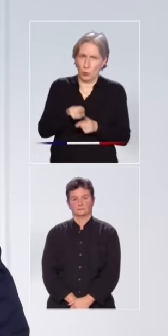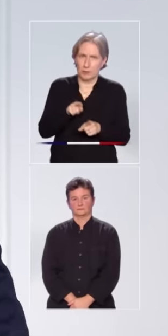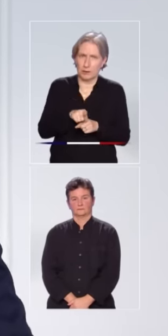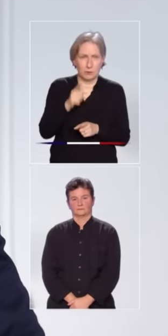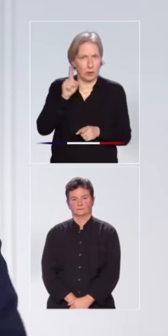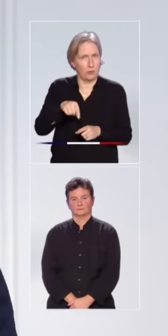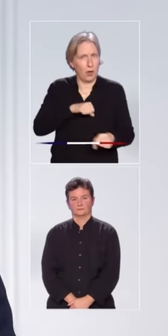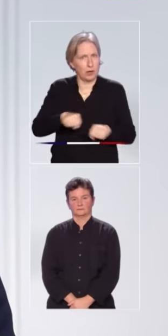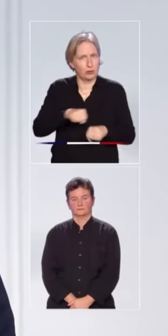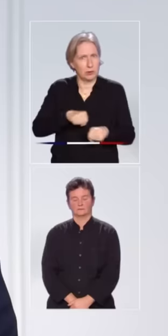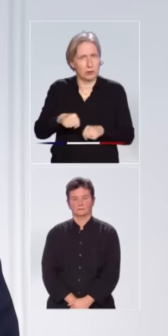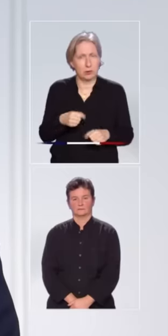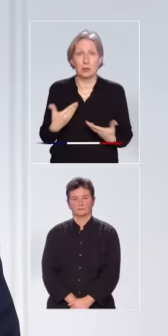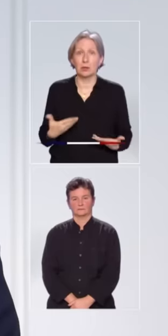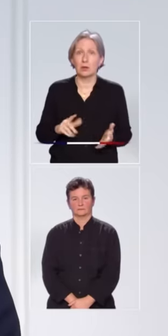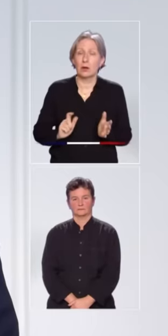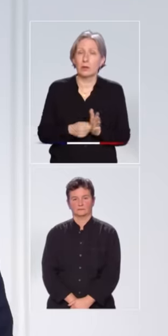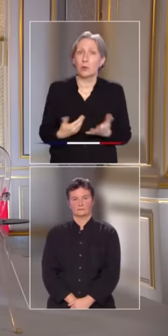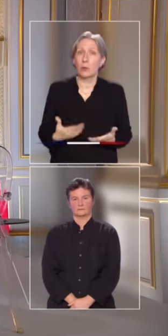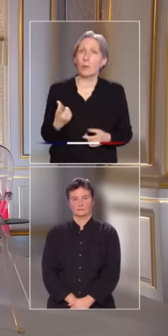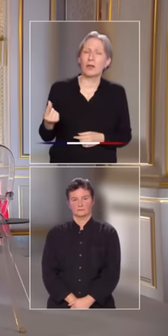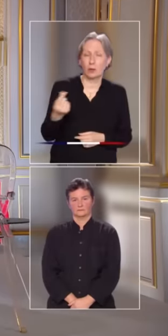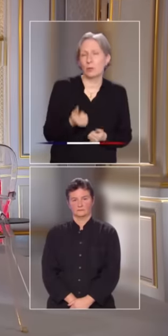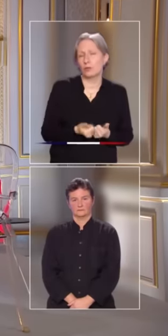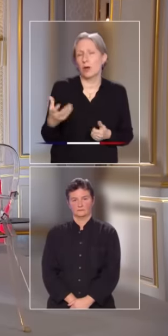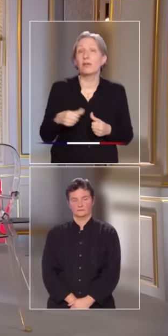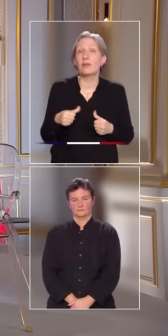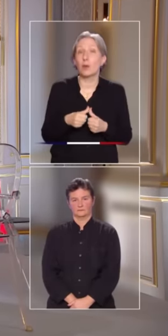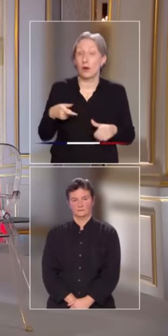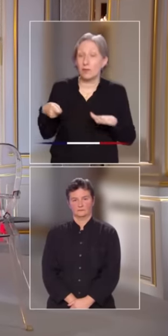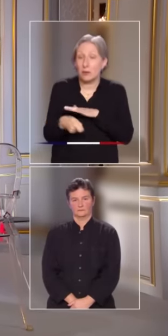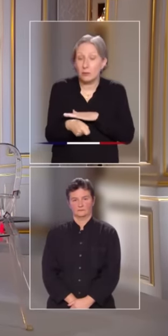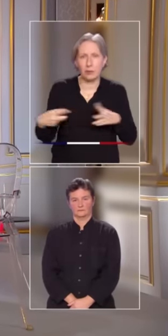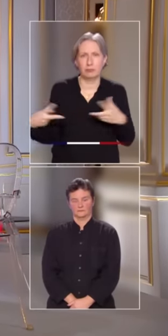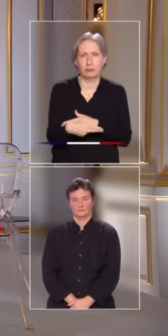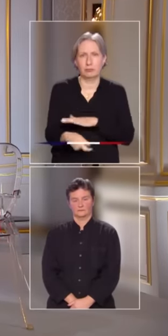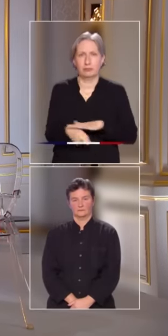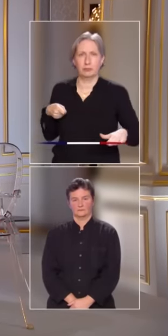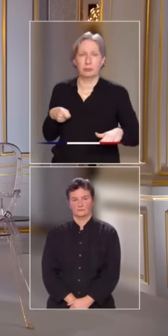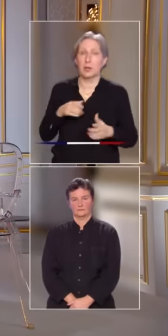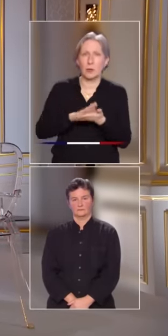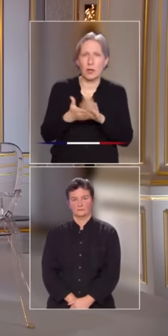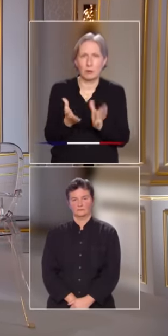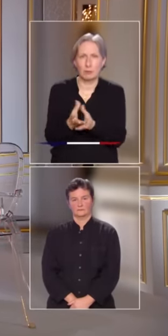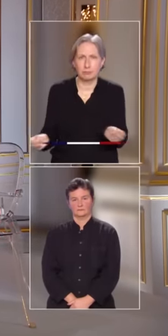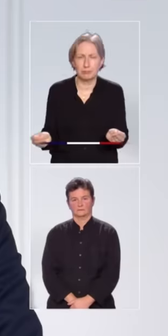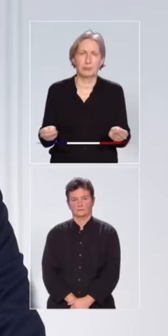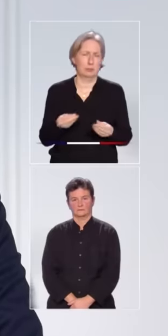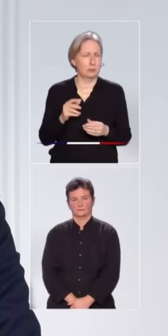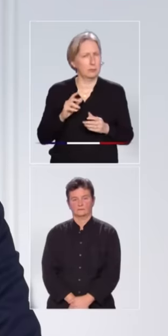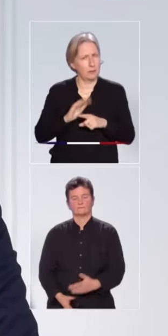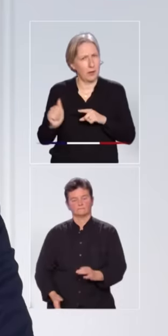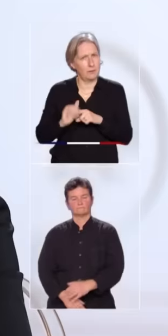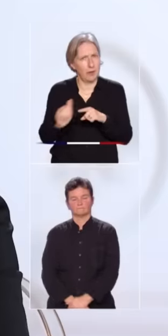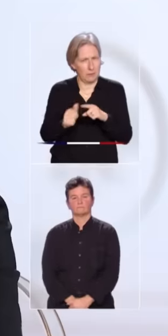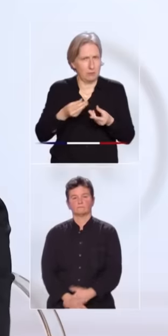devons agir. Qu'est-ce qu'on est en train de faire aujourd'hui avec plusieurs partenaires ? On coupe les financements partout où ils existent. Mmh. Nous avons dissous des associations, nous avons... Donc on le fait, je